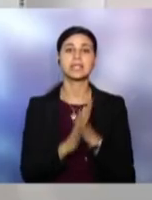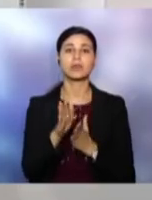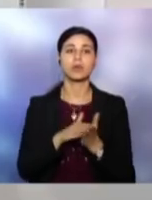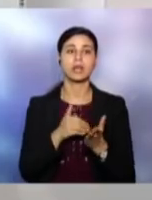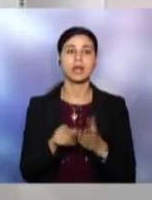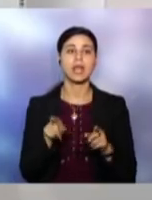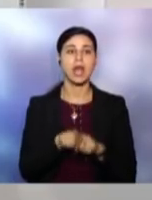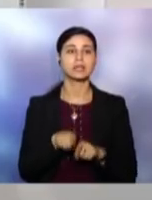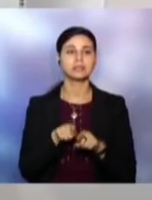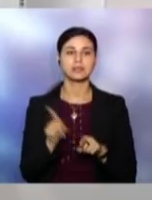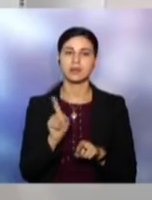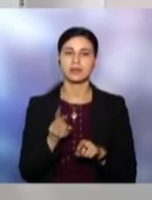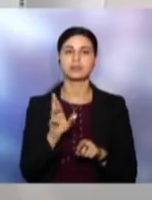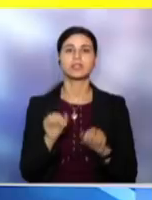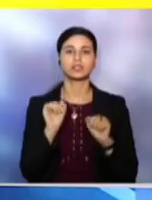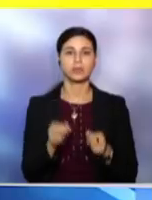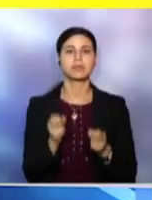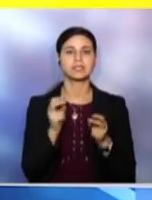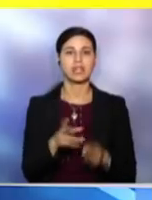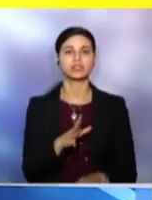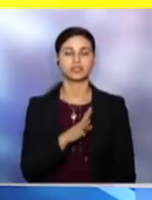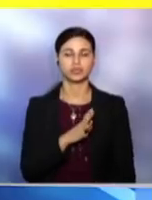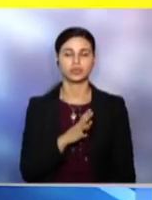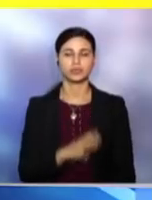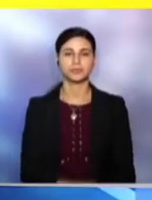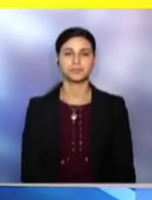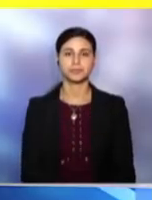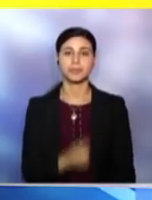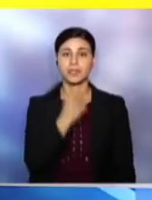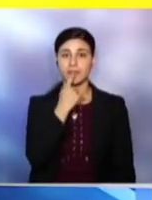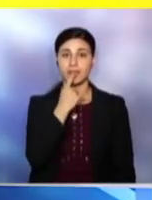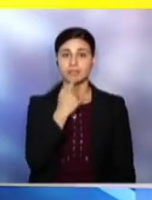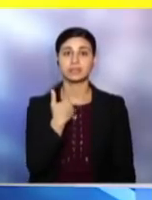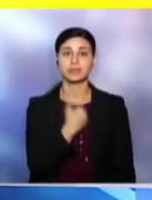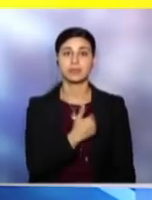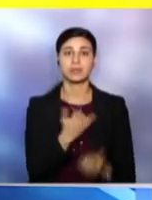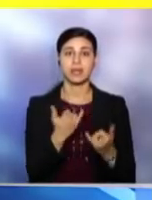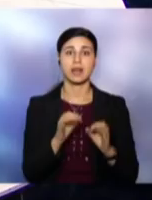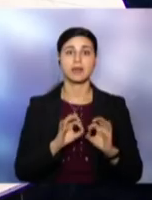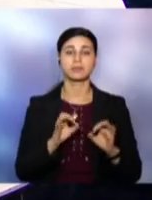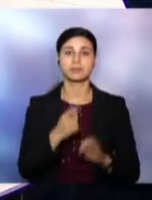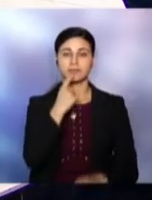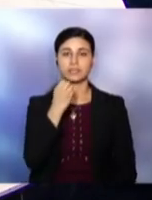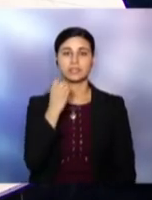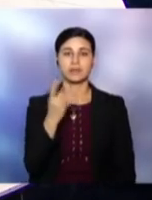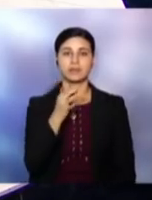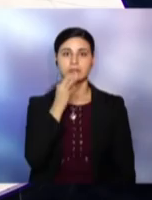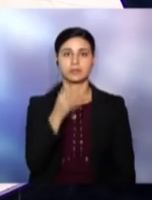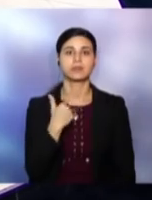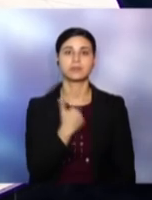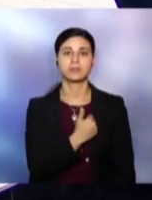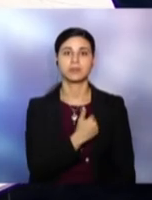ასეთ პროდუქტს არ წარმოადგენს და შეიძლება სახიფათო იყოს. რაც შეიძლება კვერცხს, მე ამ დღეებში მექნება შესაძლებლობა კვერცხზე კიდევ არაერთხელ გესაუბროთ,